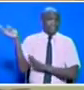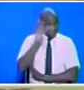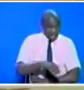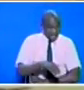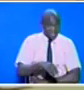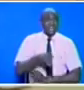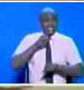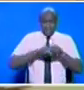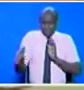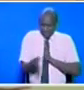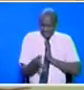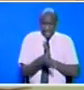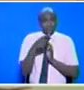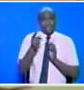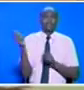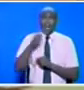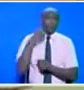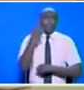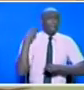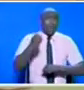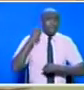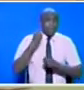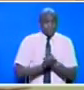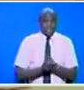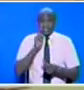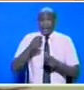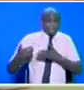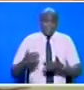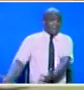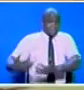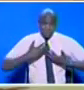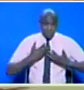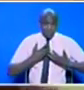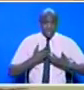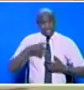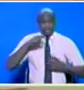6 za usiku, ndiye alikuja kugonga, amerudi kwa mji. Kuingia kuchukua mtoto, maana yake alikuwa ameacha mtoto,